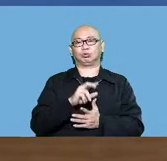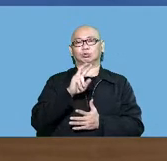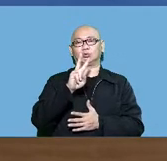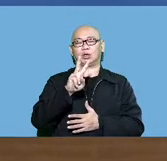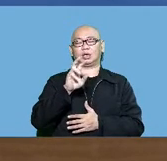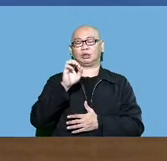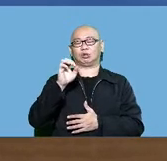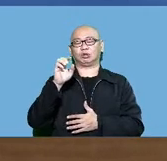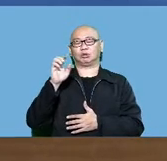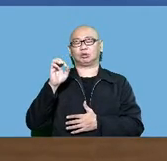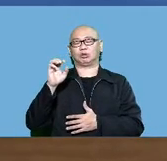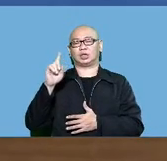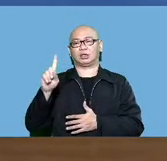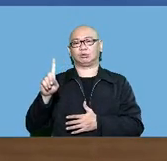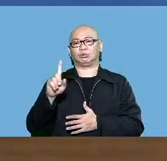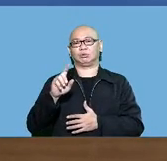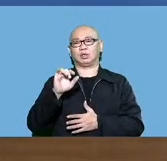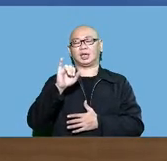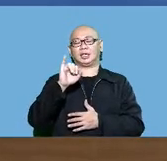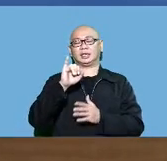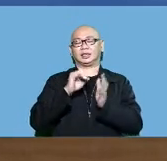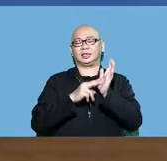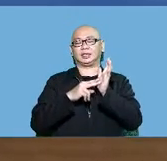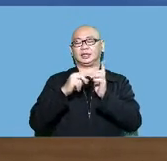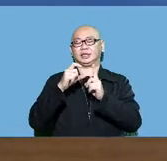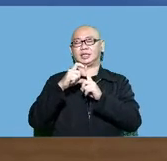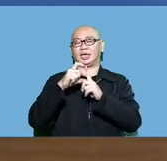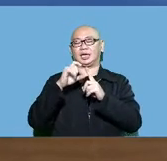1975-111-92-001-01-2001, NIDN